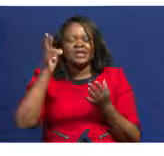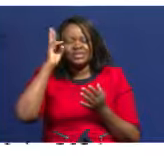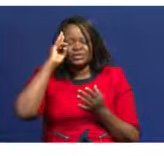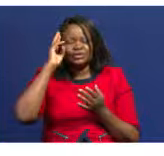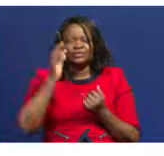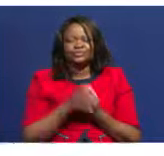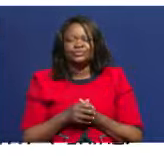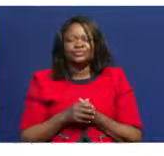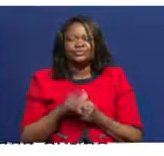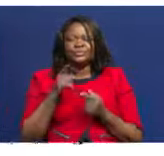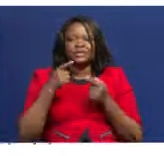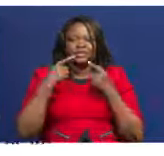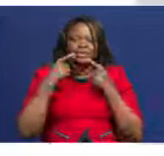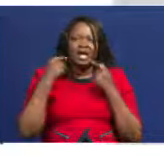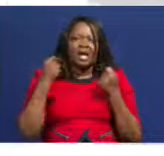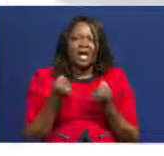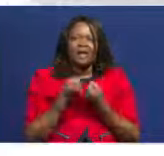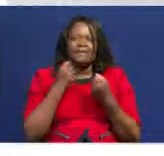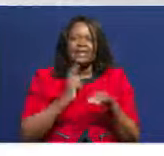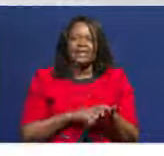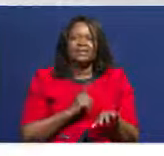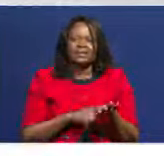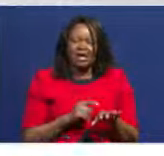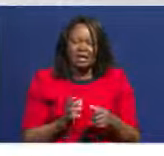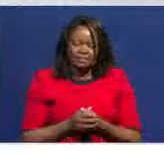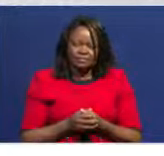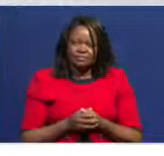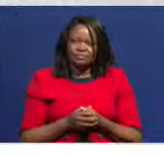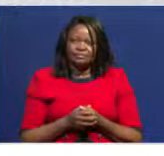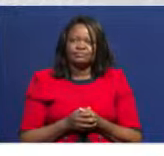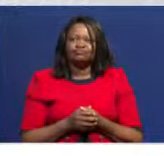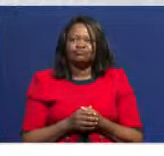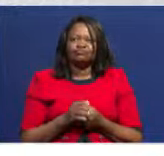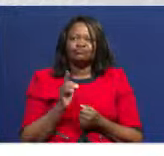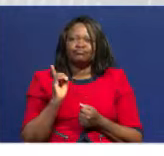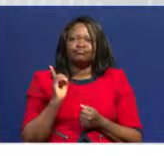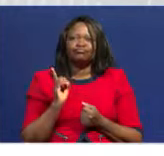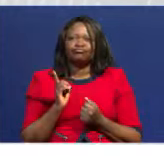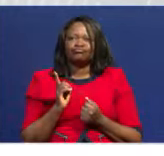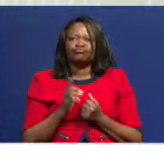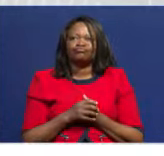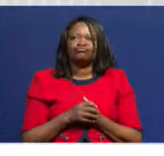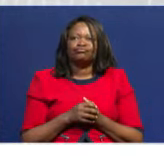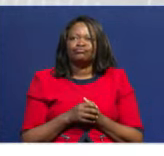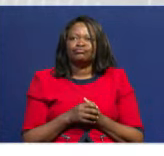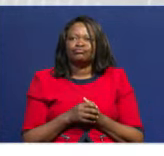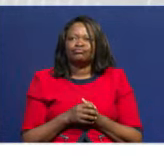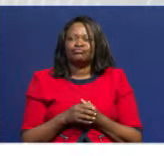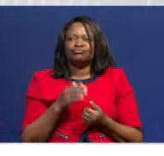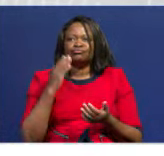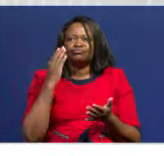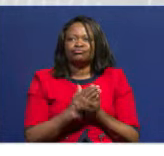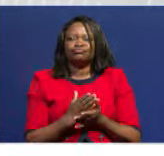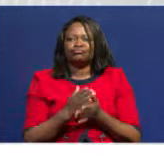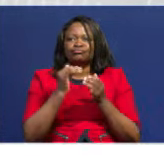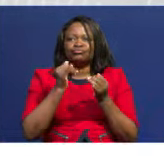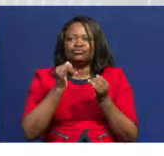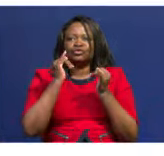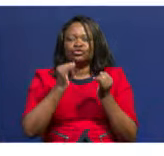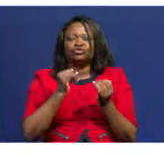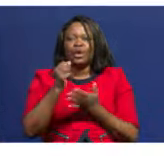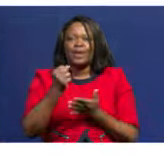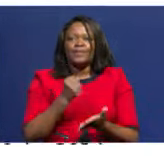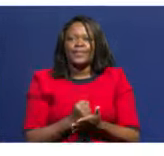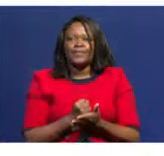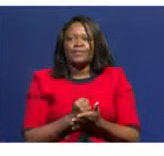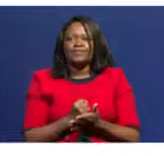Tangazo hilo linajiri muda mfupi baada ya kitengo cha kukadiria utendakazi wa maafisa utumishi wa umma kusimamisha uajiri upya na unaoendelea